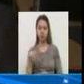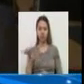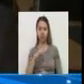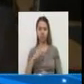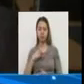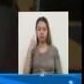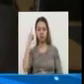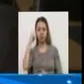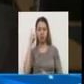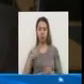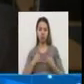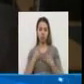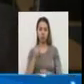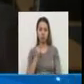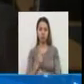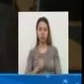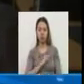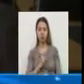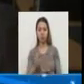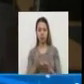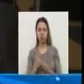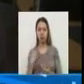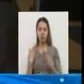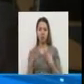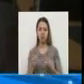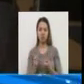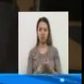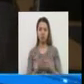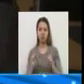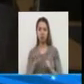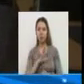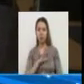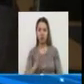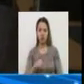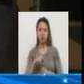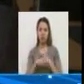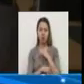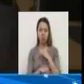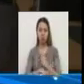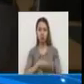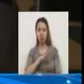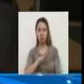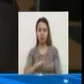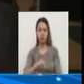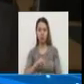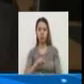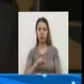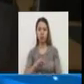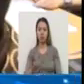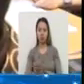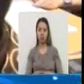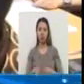Барлығымыз білеміз, қызмет көрсетуші мен қызмет алушының арасындағы тікелей байланысты болдырмау сыбайлас жемқорлықты жоюдың негізі болып